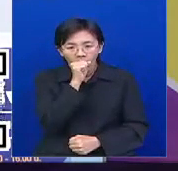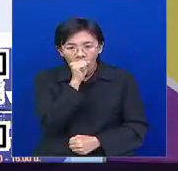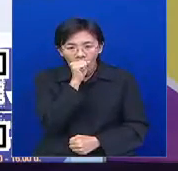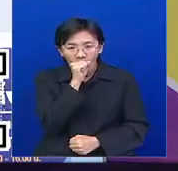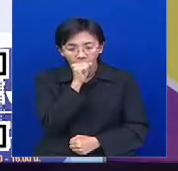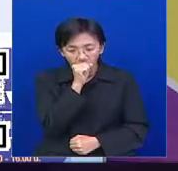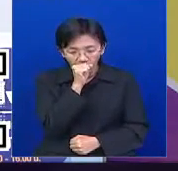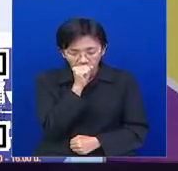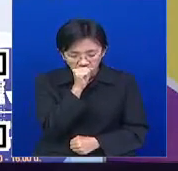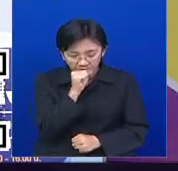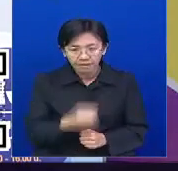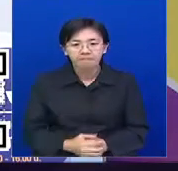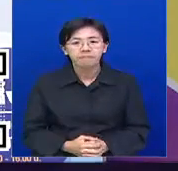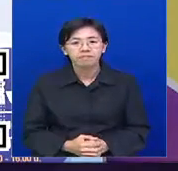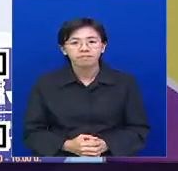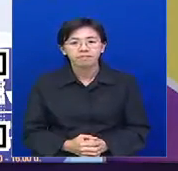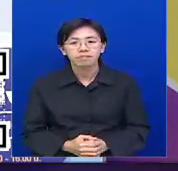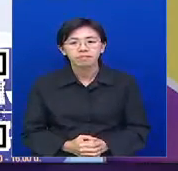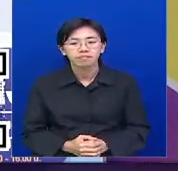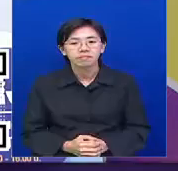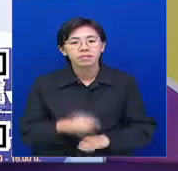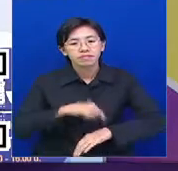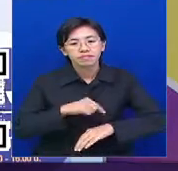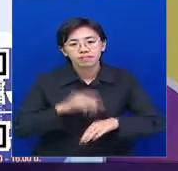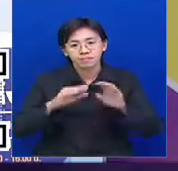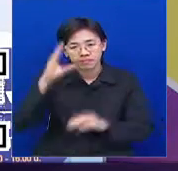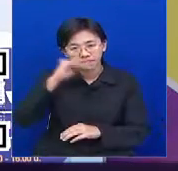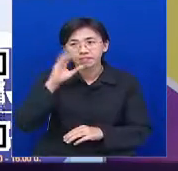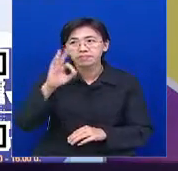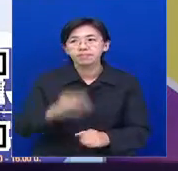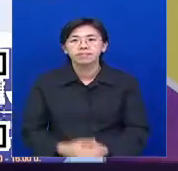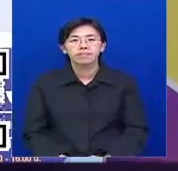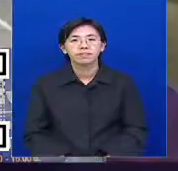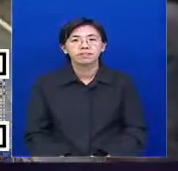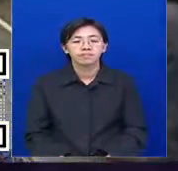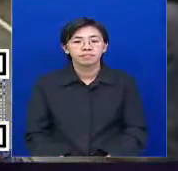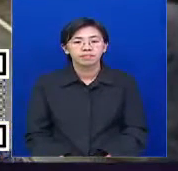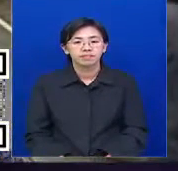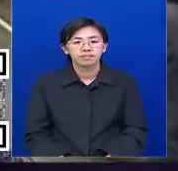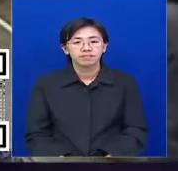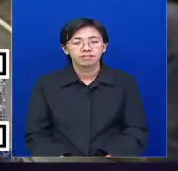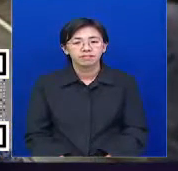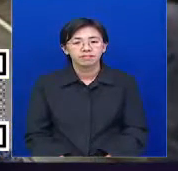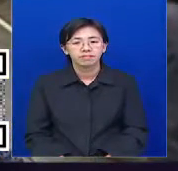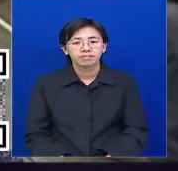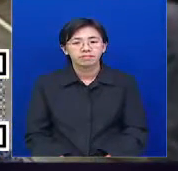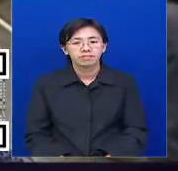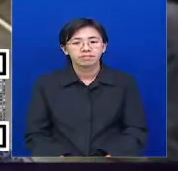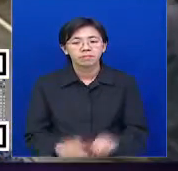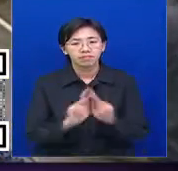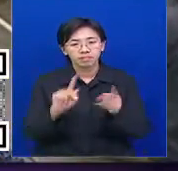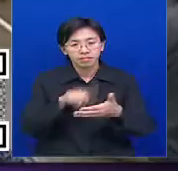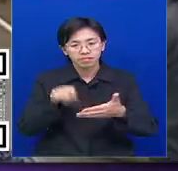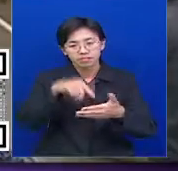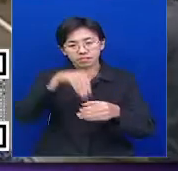ว่าร้อยละ95นะครับได้ไม่เกินเวลา21นาฬิกา นายสมชัยศรีสุทธิยากรกรรมการการเลือกตั้งแถ